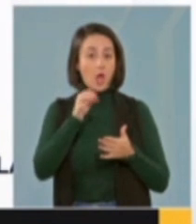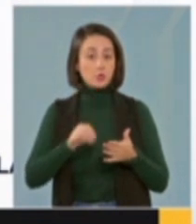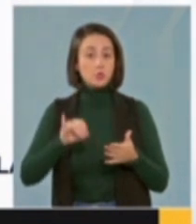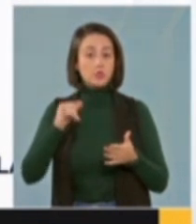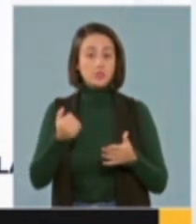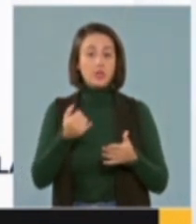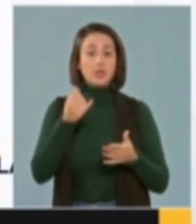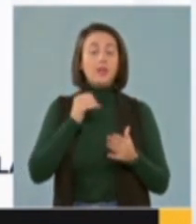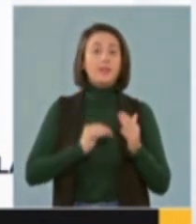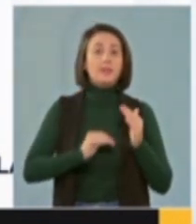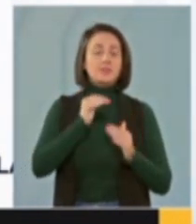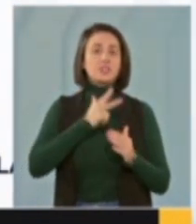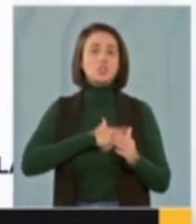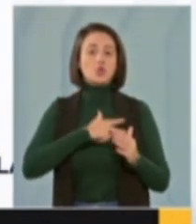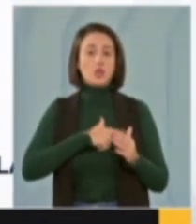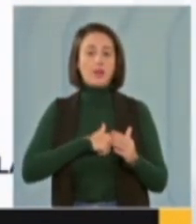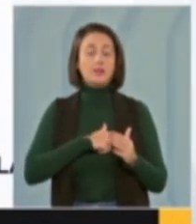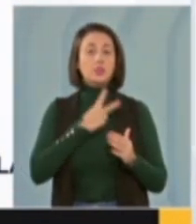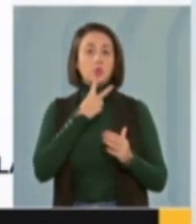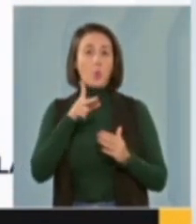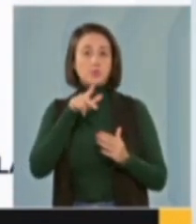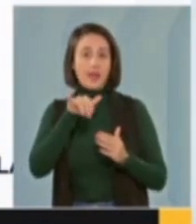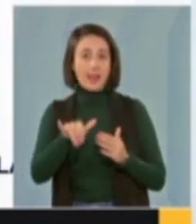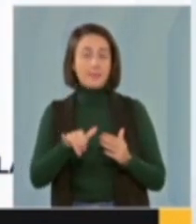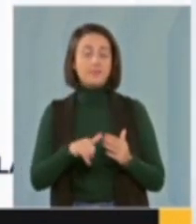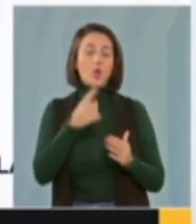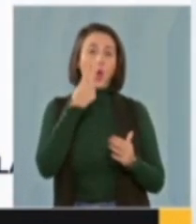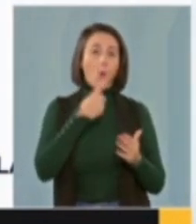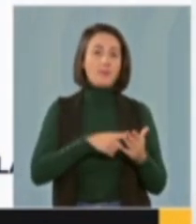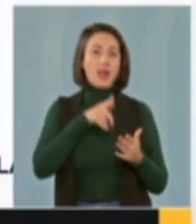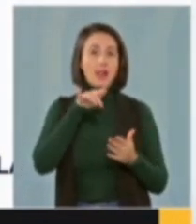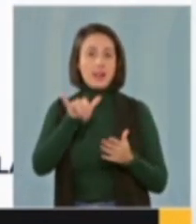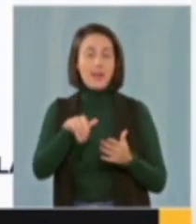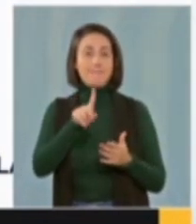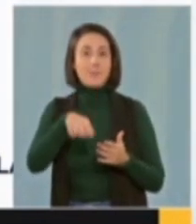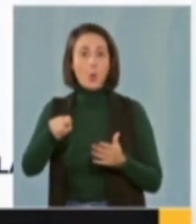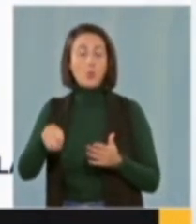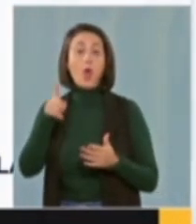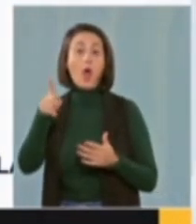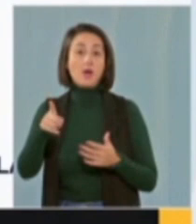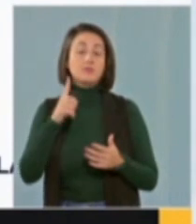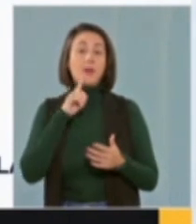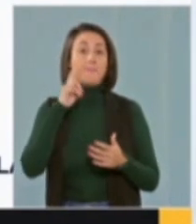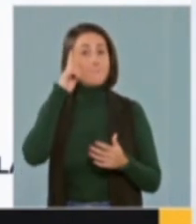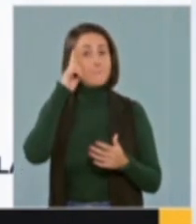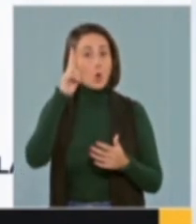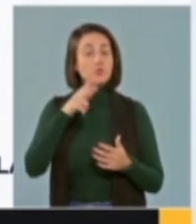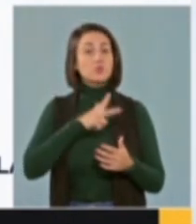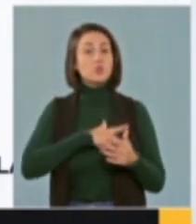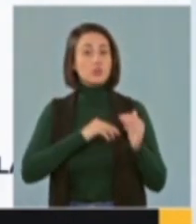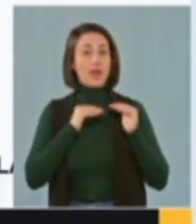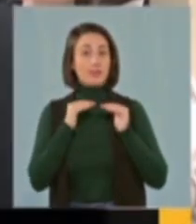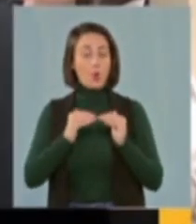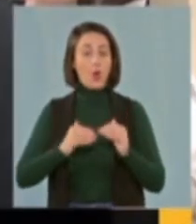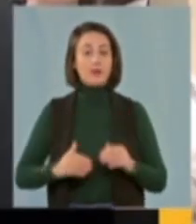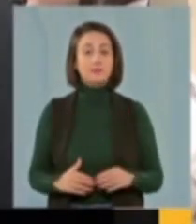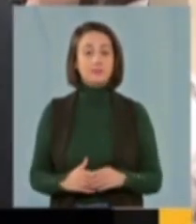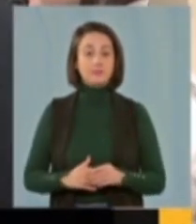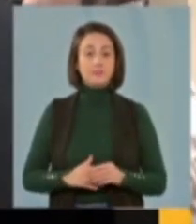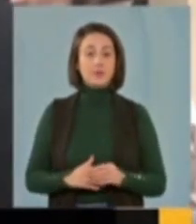creșterea indemnizației sociale minime cu 200 RON la 1.000 de lei pe lună este o altă promisiune a celor din PSD